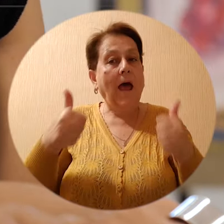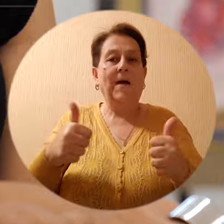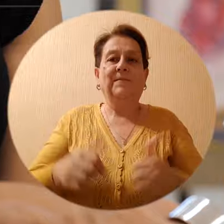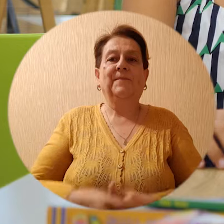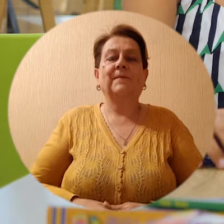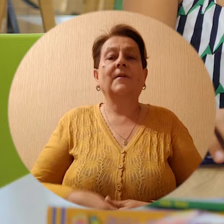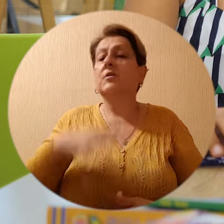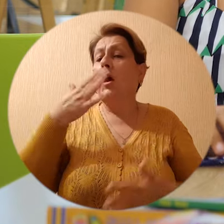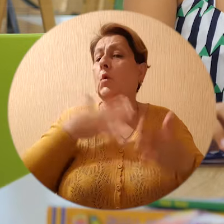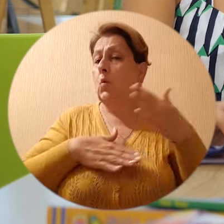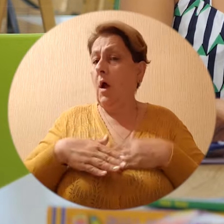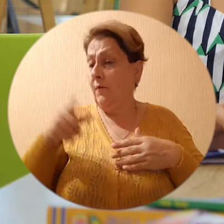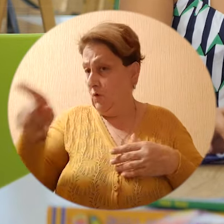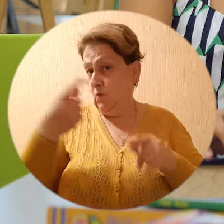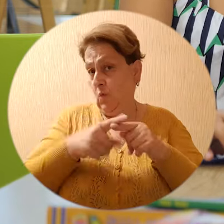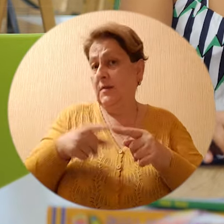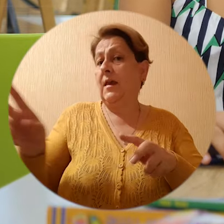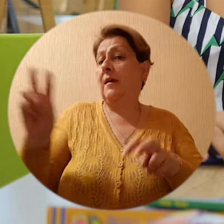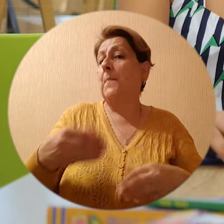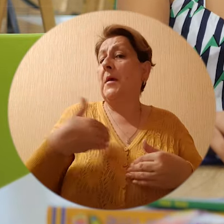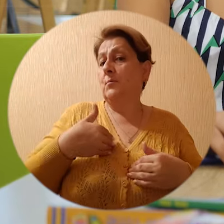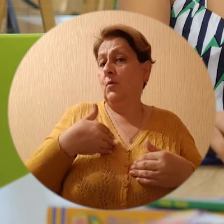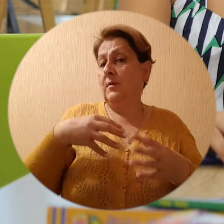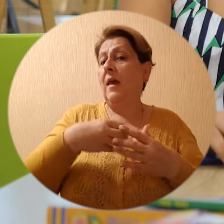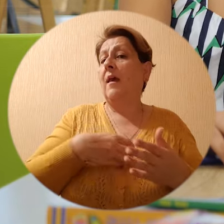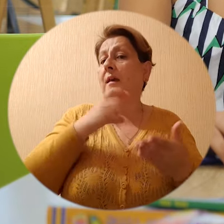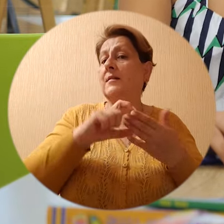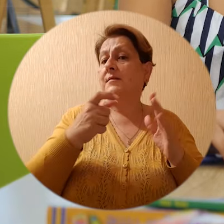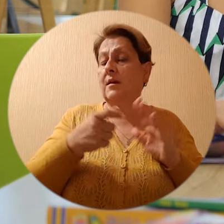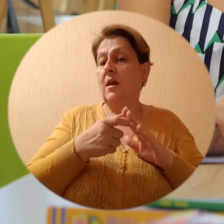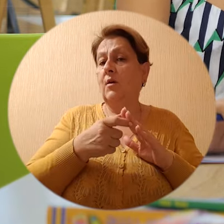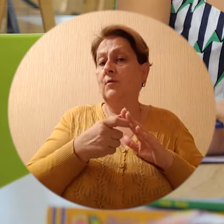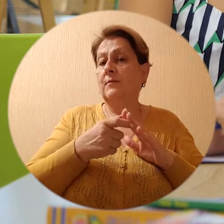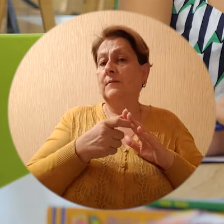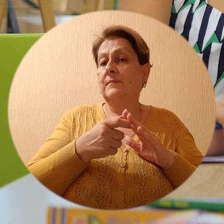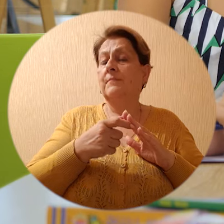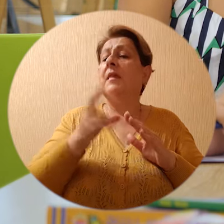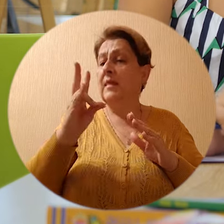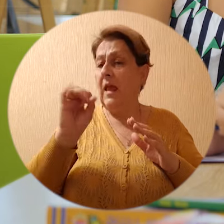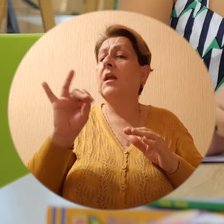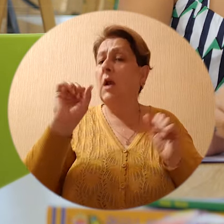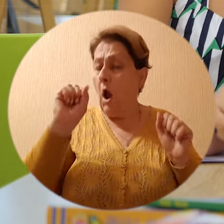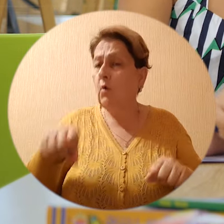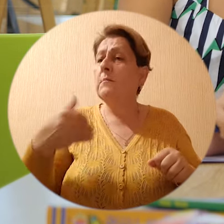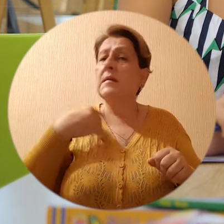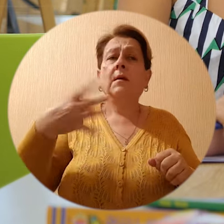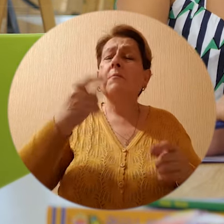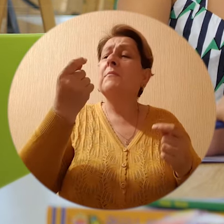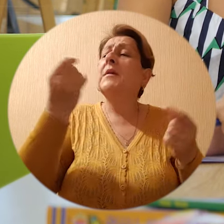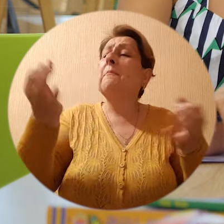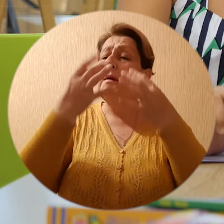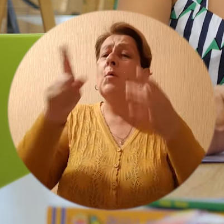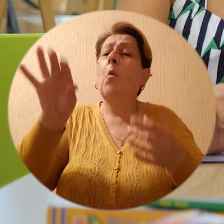Լավ։ Շատ ուրախ ենք, որ հենց դու ես այսօր մեր հյուրը հեքիաթի սենյակում։ Նելի, կարող ես մեզ և